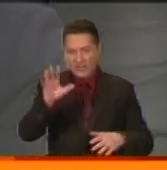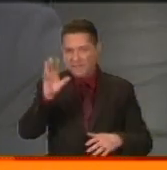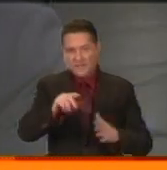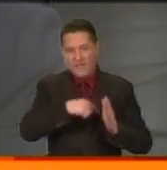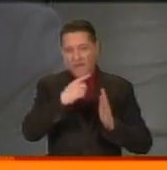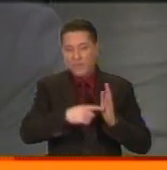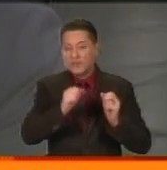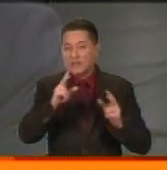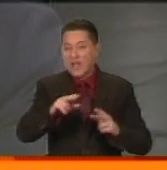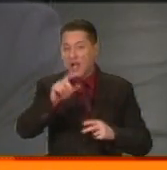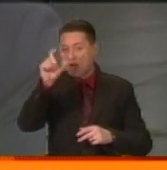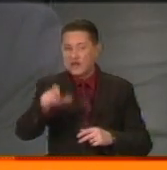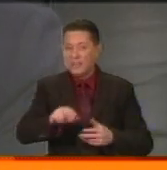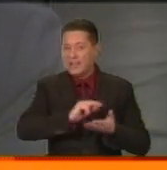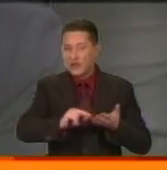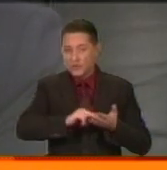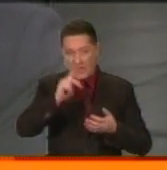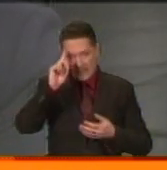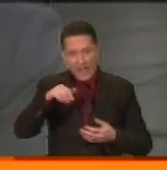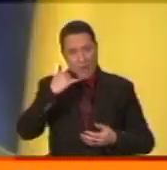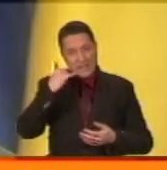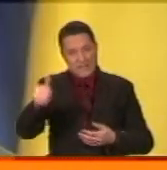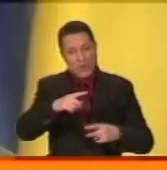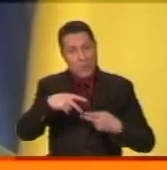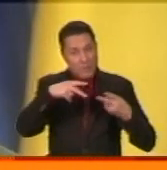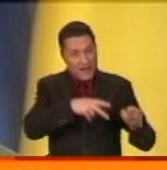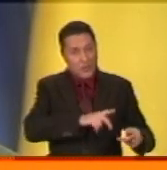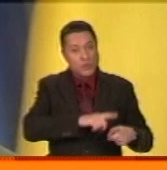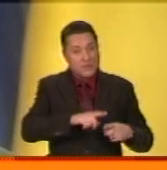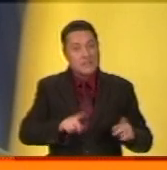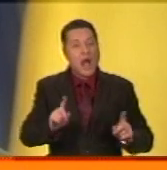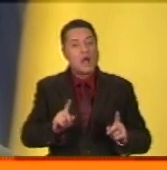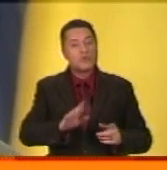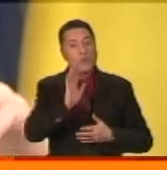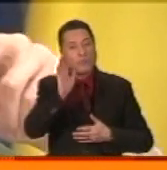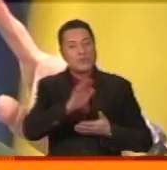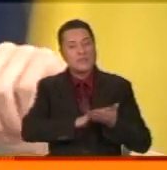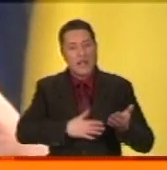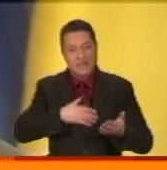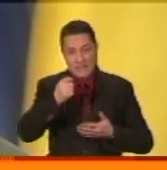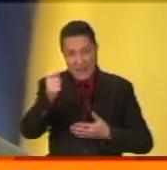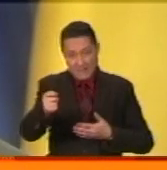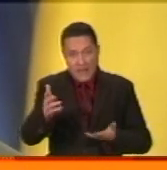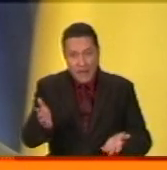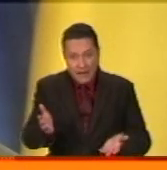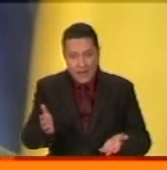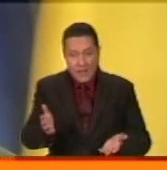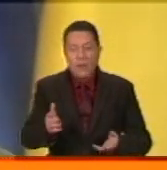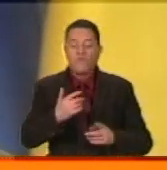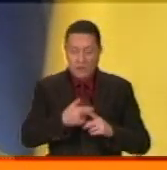Как гражданка и как журналист знаю, что я позвоню и приедут быстро. Но что будет дальше с моим заявлением? Вот об этом я